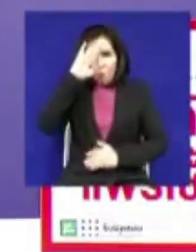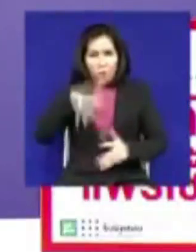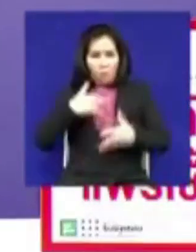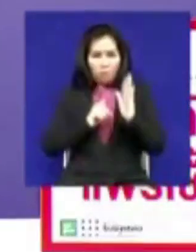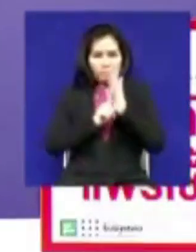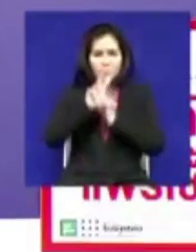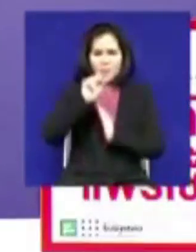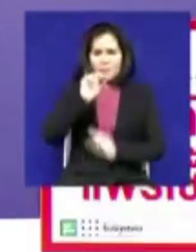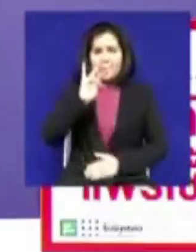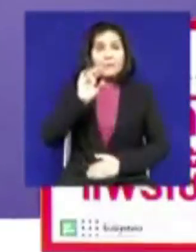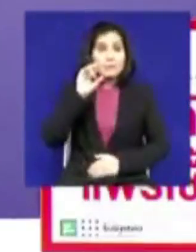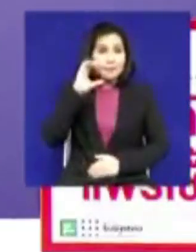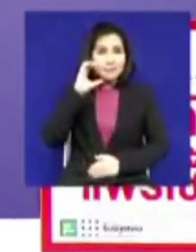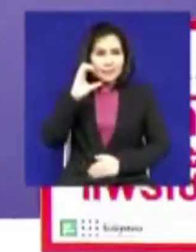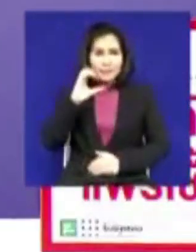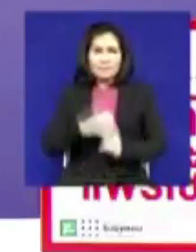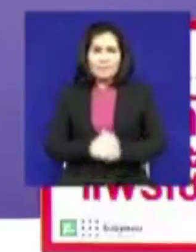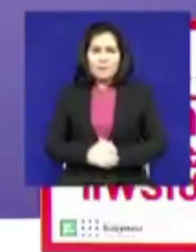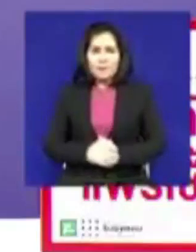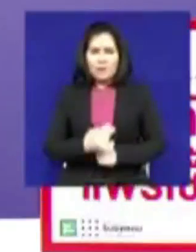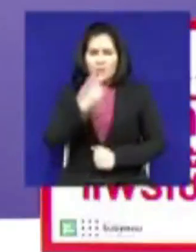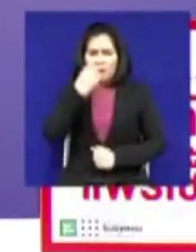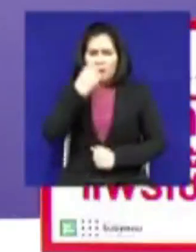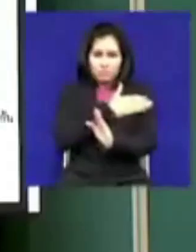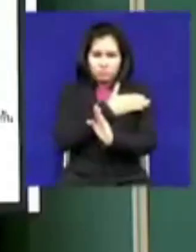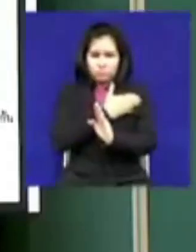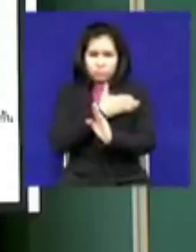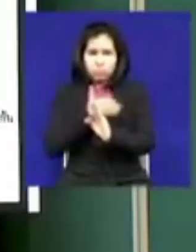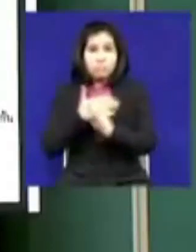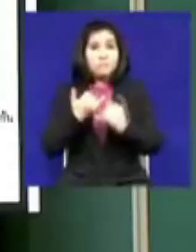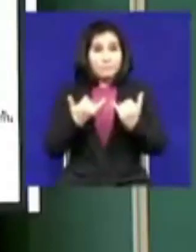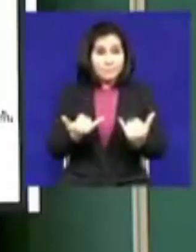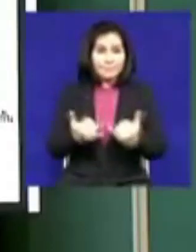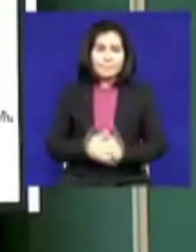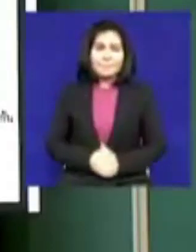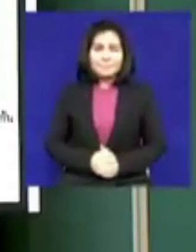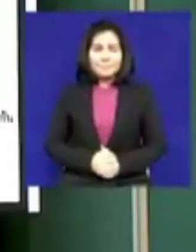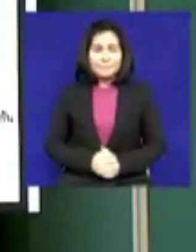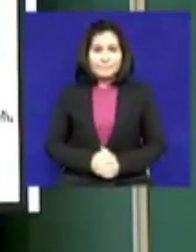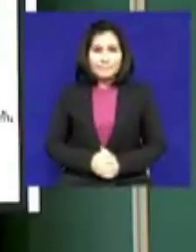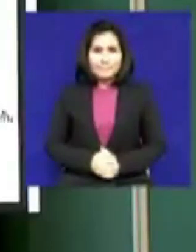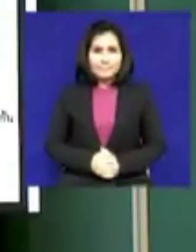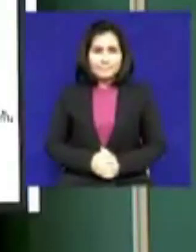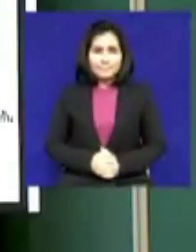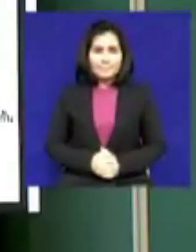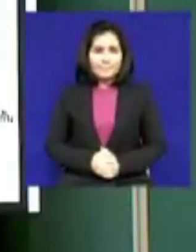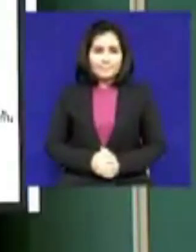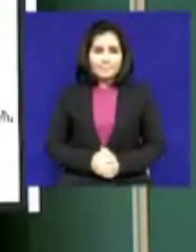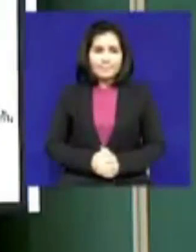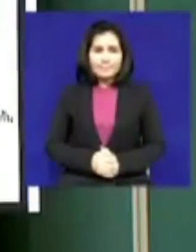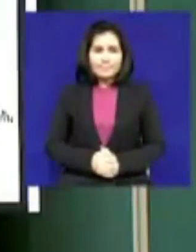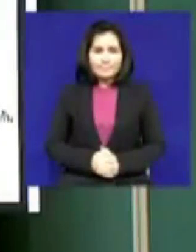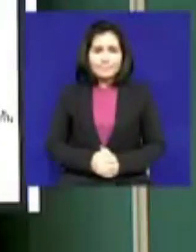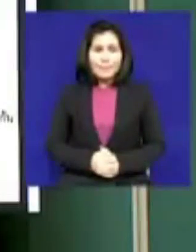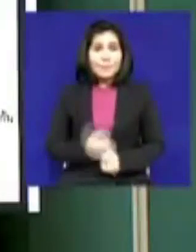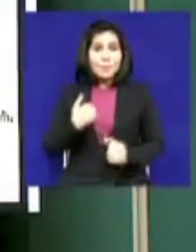ตรวจที่จะต้องคัดกรองบ้างไปฟังครับ เรามีการดำเนินการในส่วนของการ